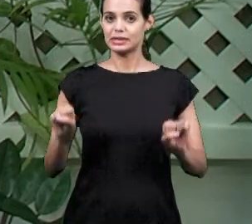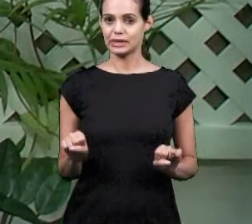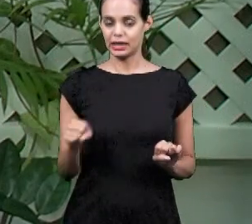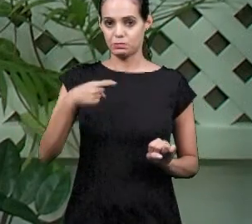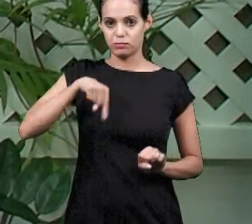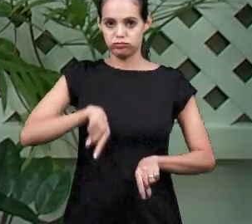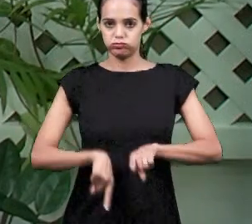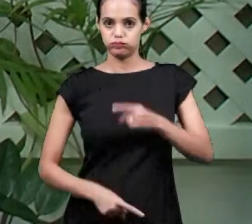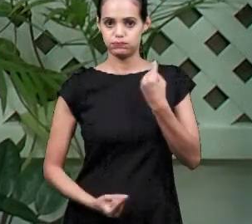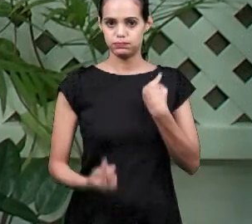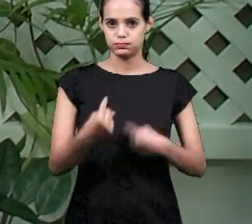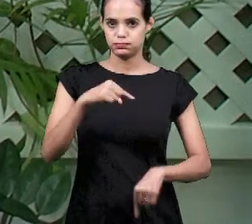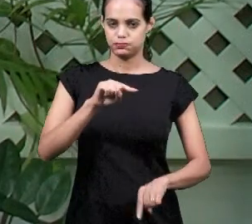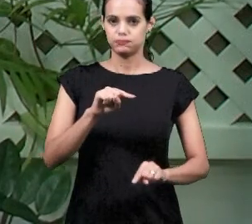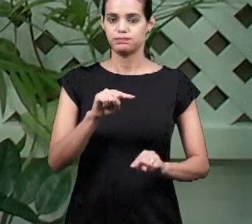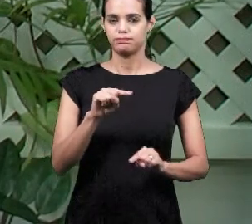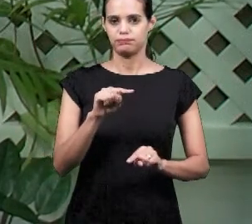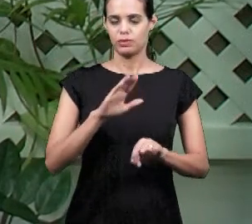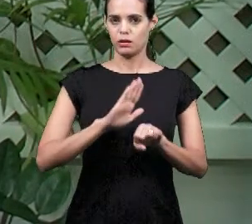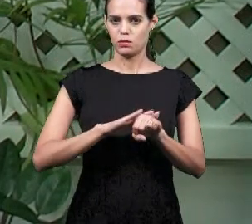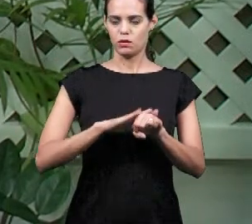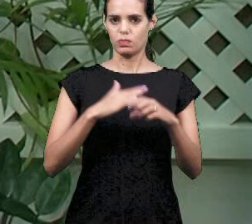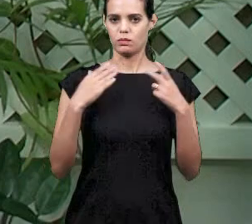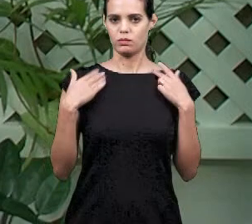enfin, nécessaire pour votre vie pratique.